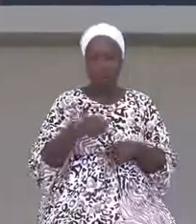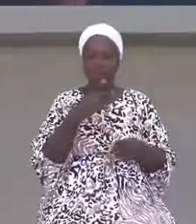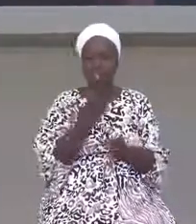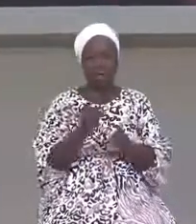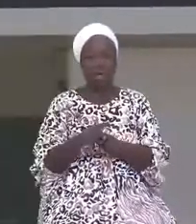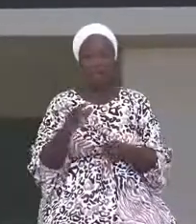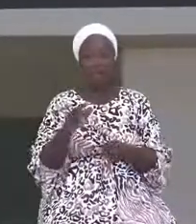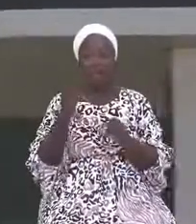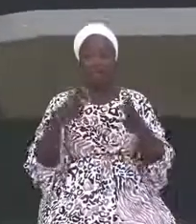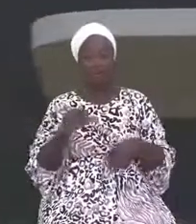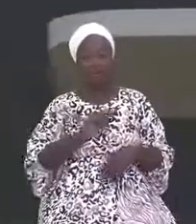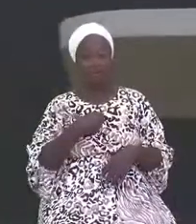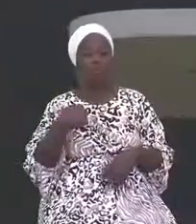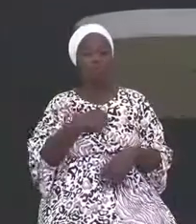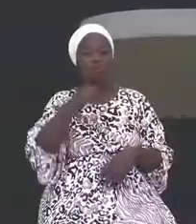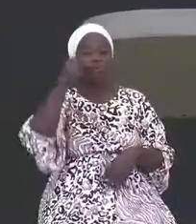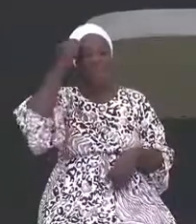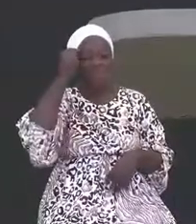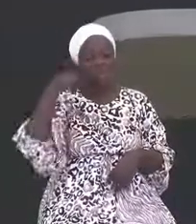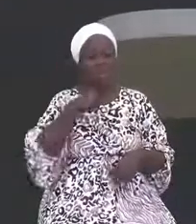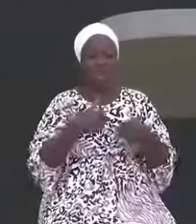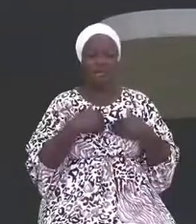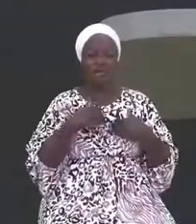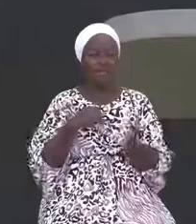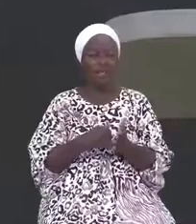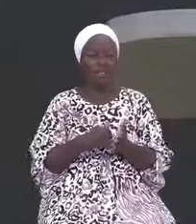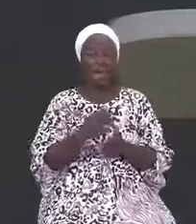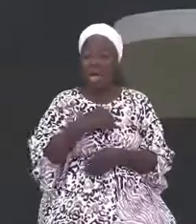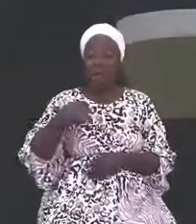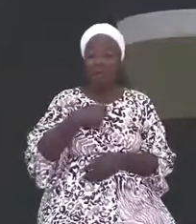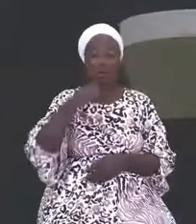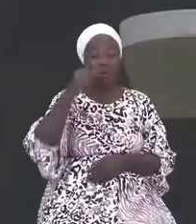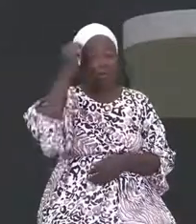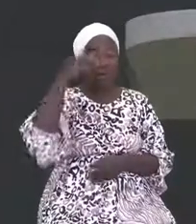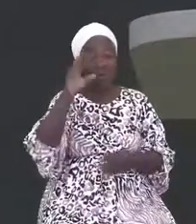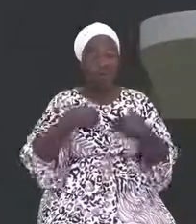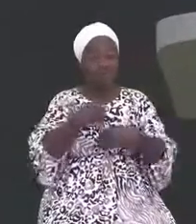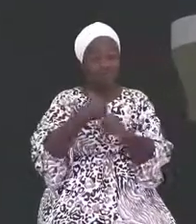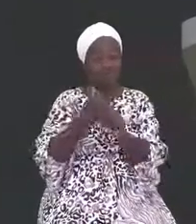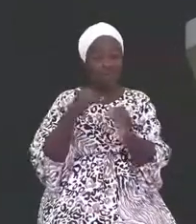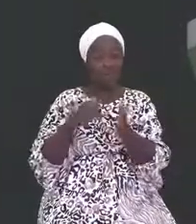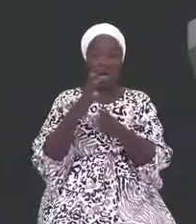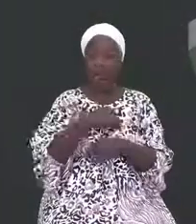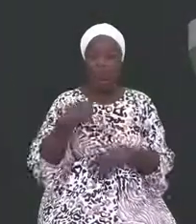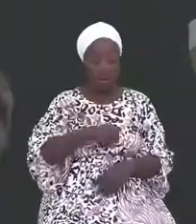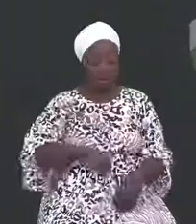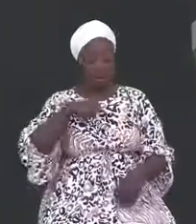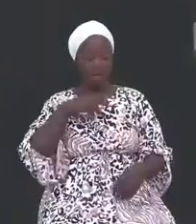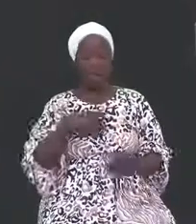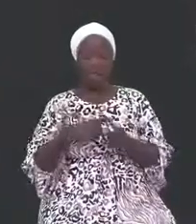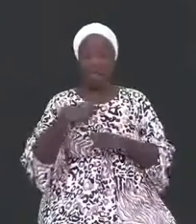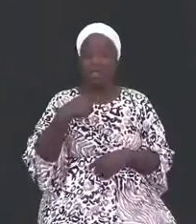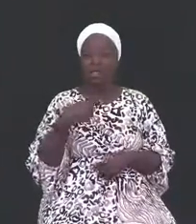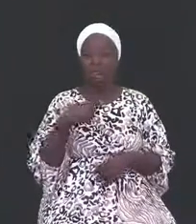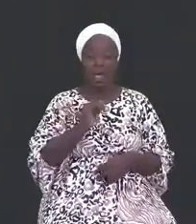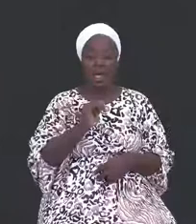nous. Nous pensons que nous l'avons eu. Et nous pensons que nous avons rien réussi. Nous sommes fiers. Oh,